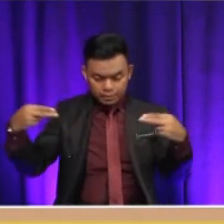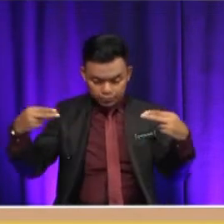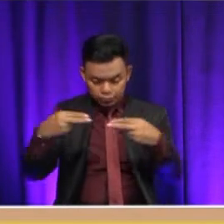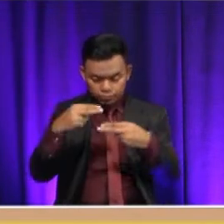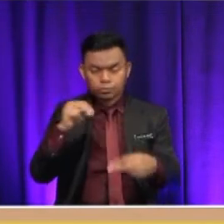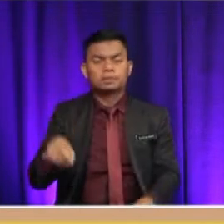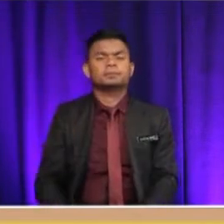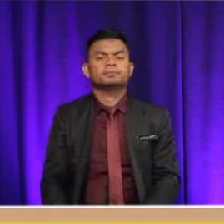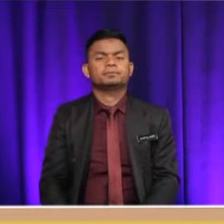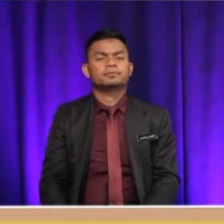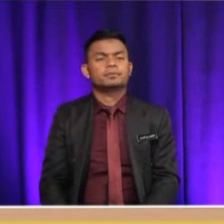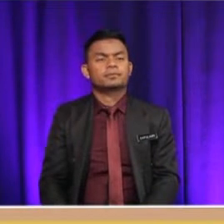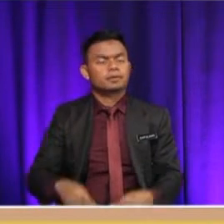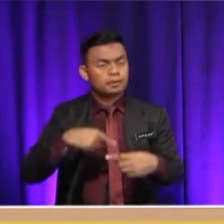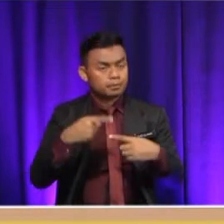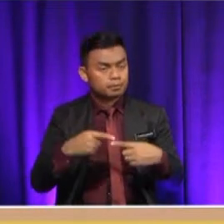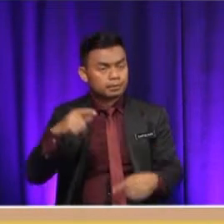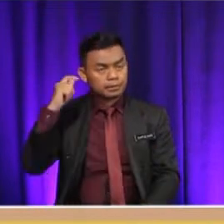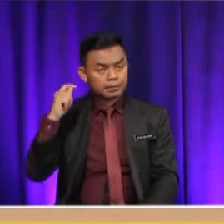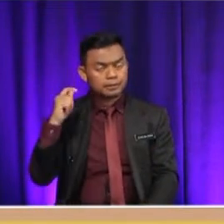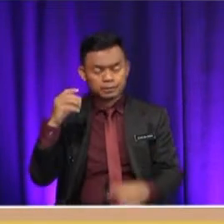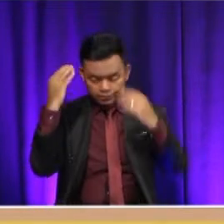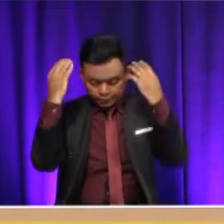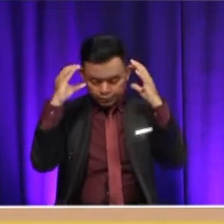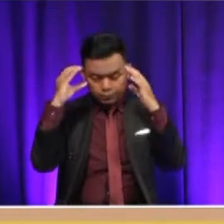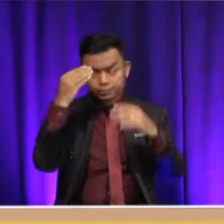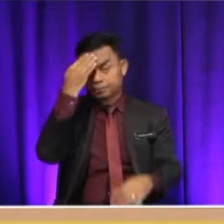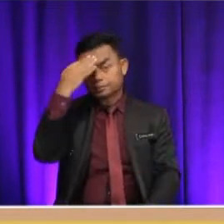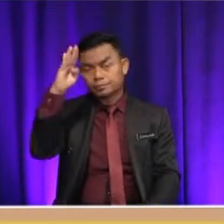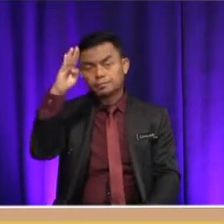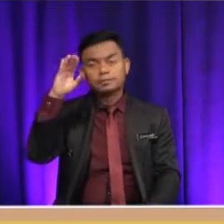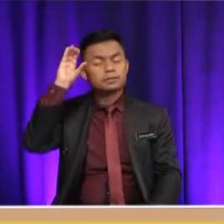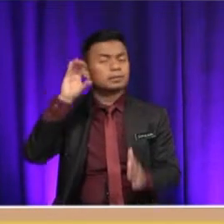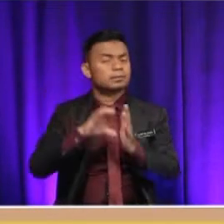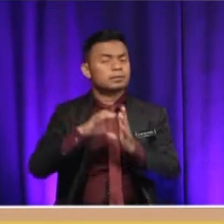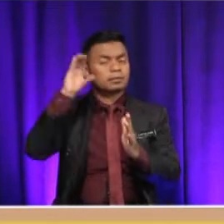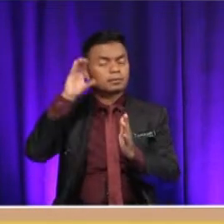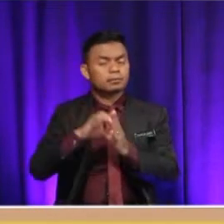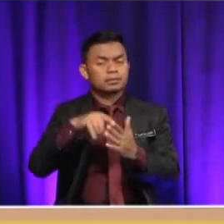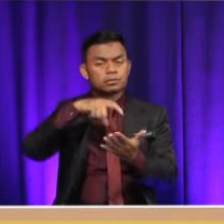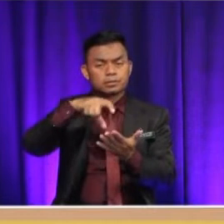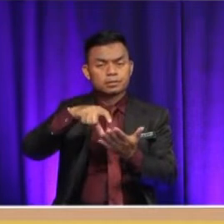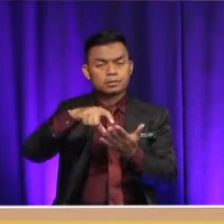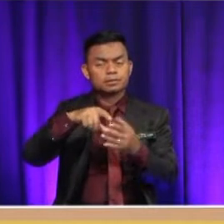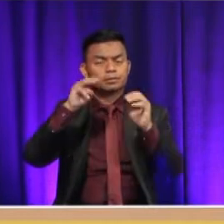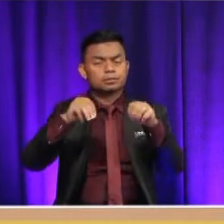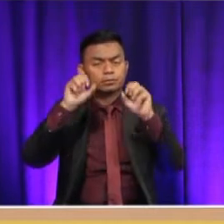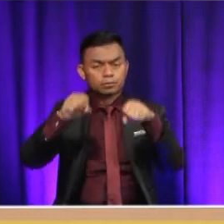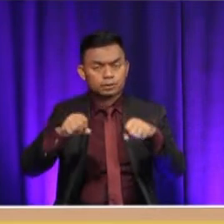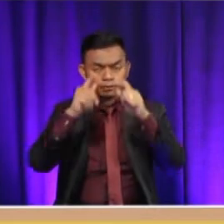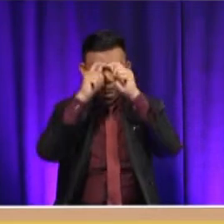Okey, bila cikgu bagi gambar lukisan bangunan, murid mesti boleh mentafsir.